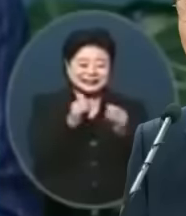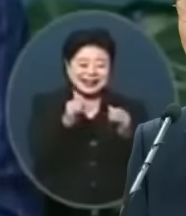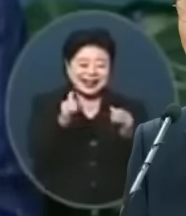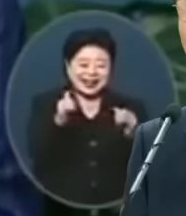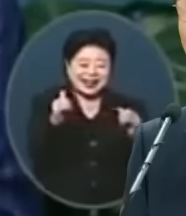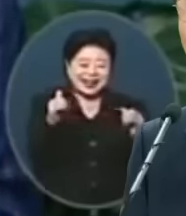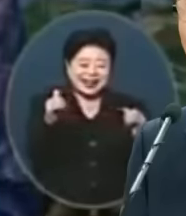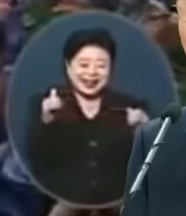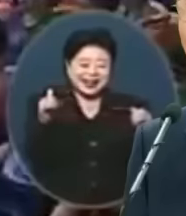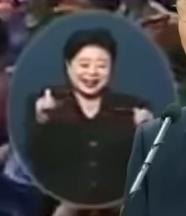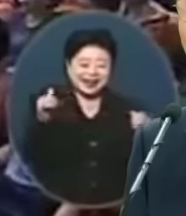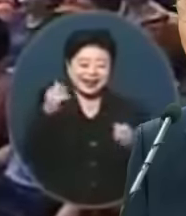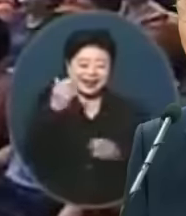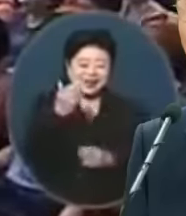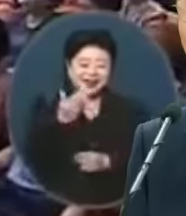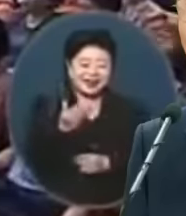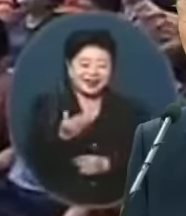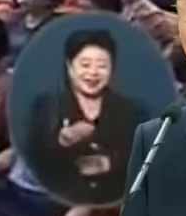사랑하는 자